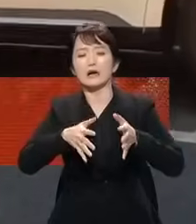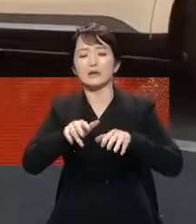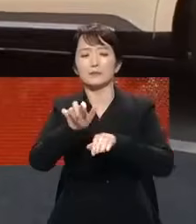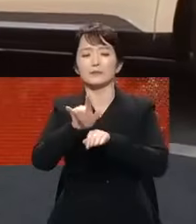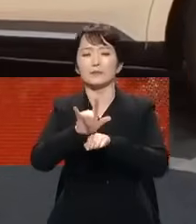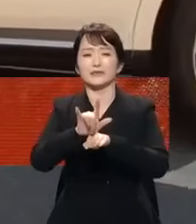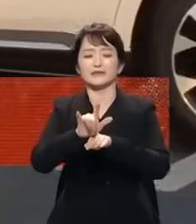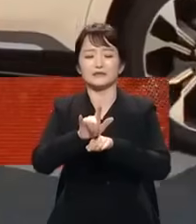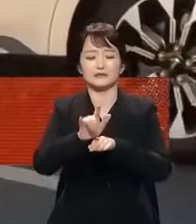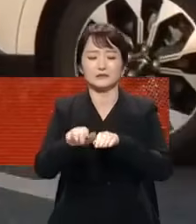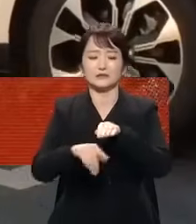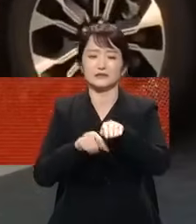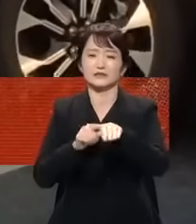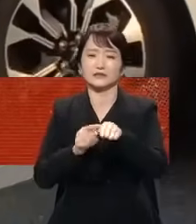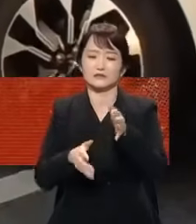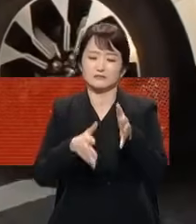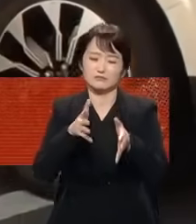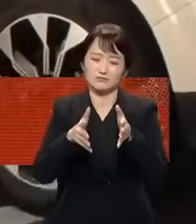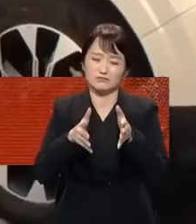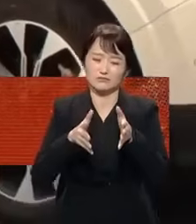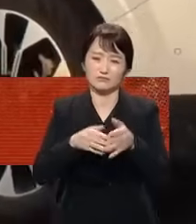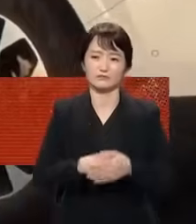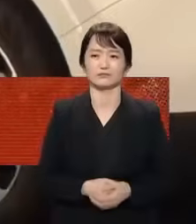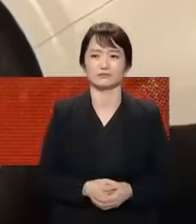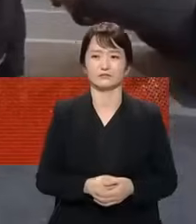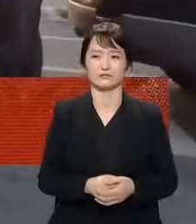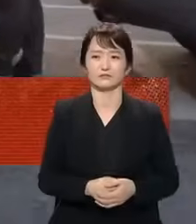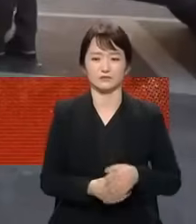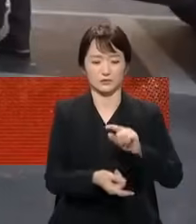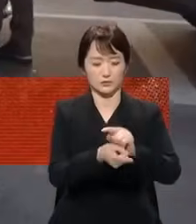미숙이다. 다만 당사자끼리 이 차 대